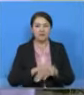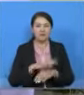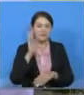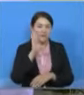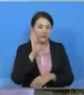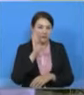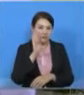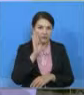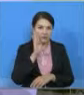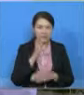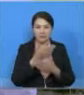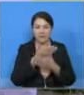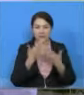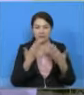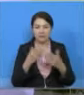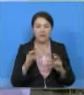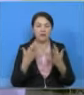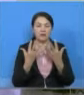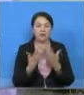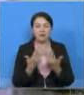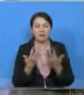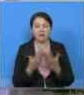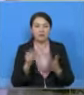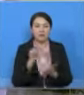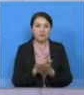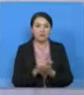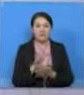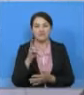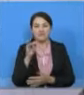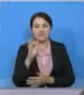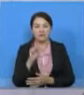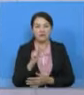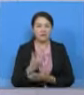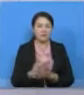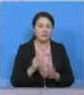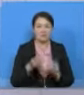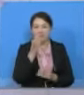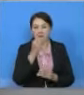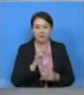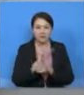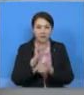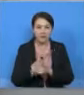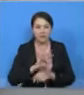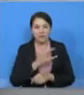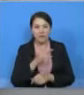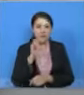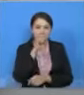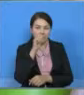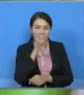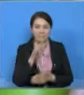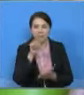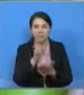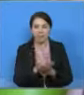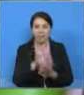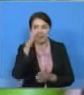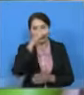воде нет того количества, сколько должно быть фтора. Наладить питание и научить ребенка гигиене зубов –